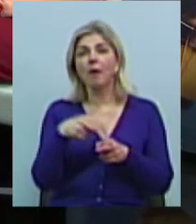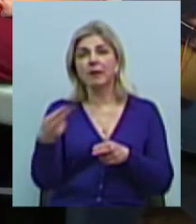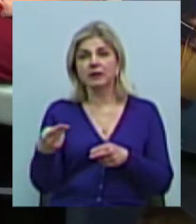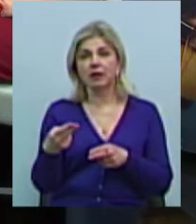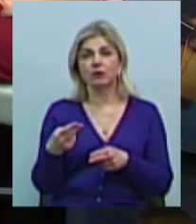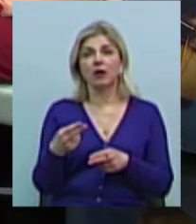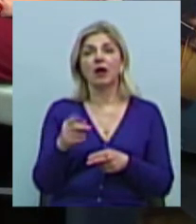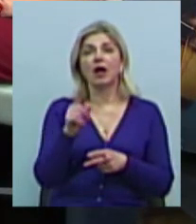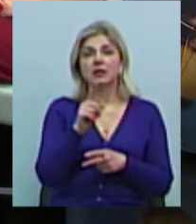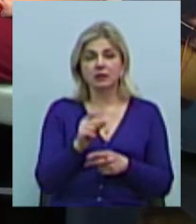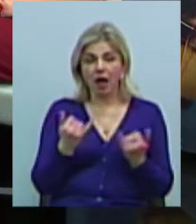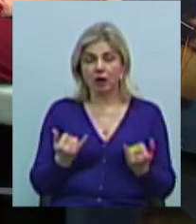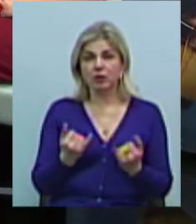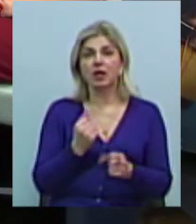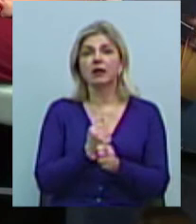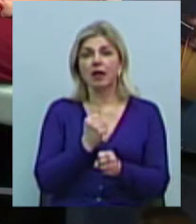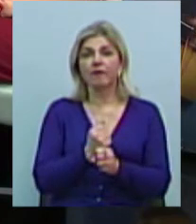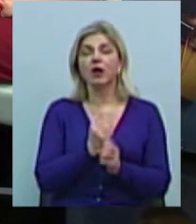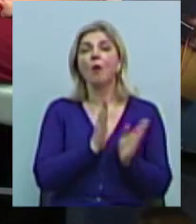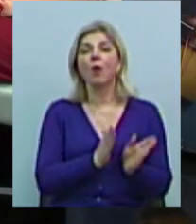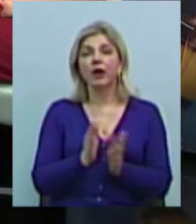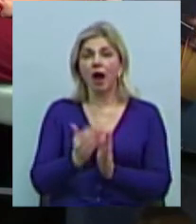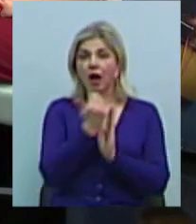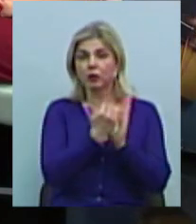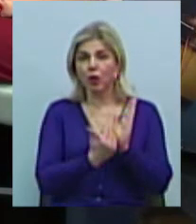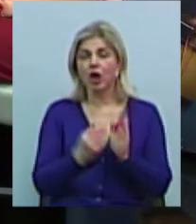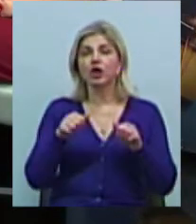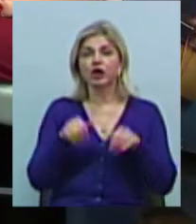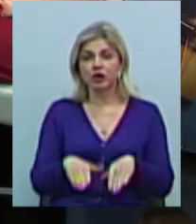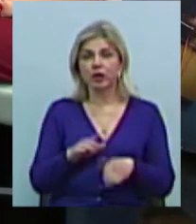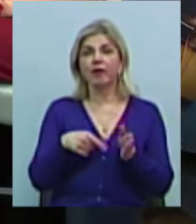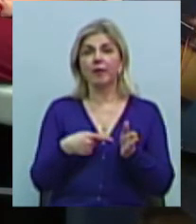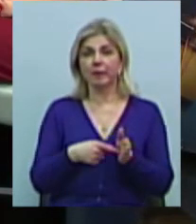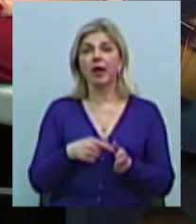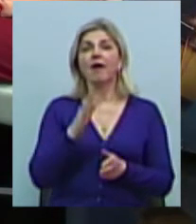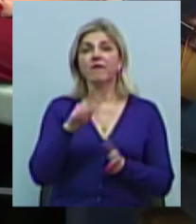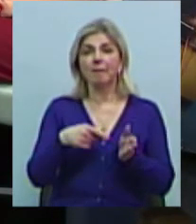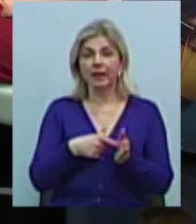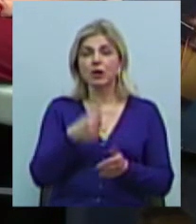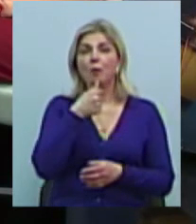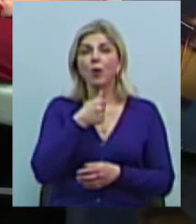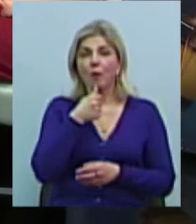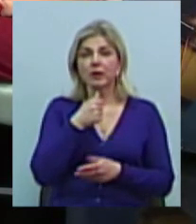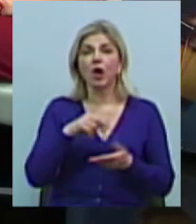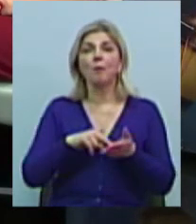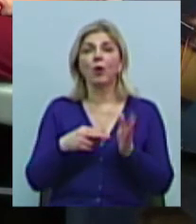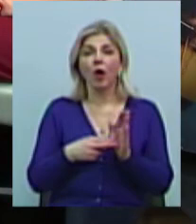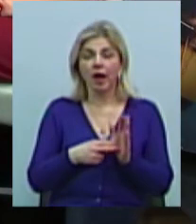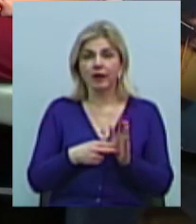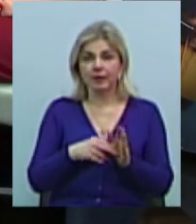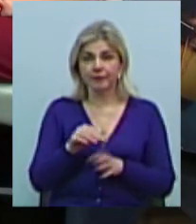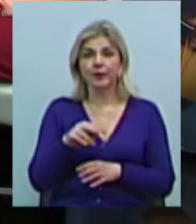проїзд. Зараз ми розробляємо порядок і будемо вирішувати в місті, це такий теж як пробний проєкт по